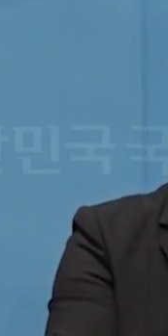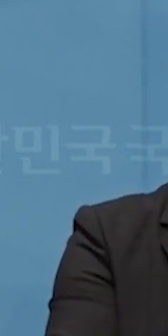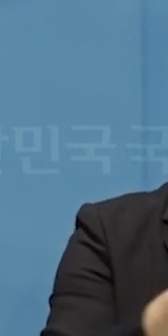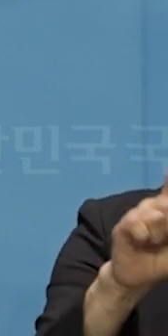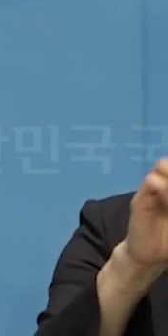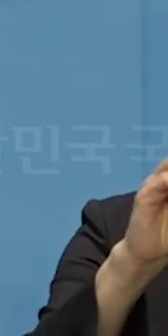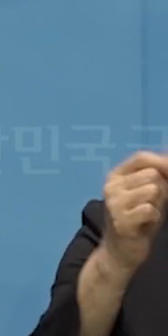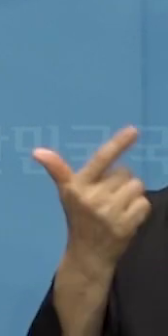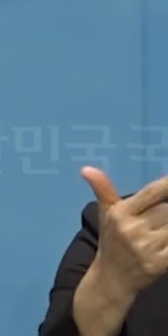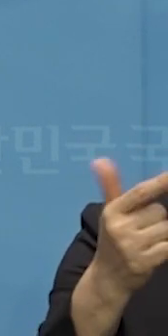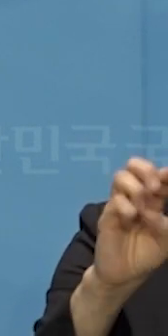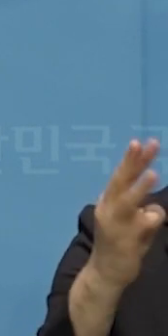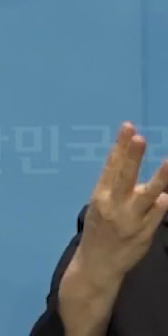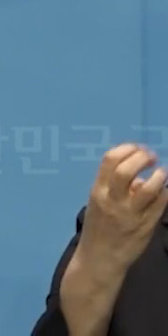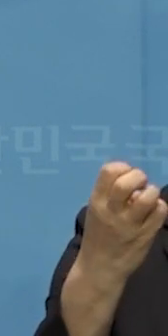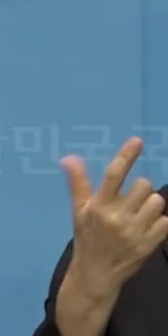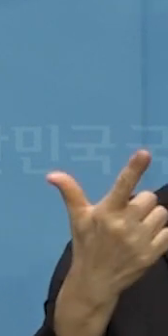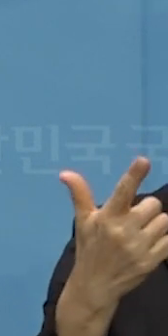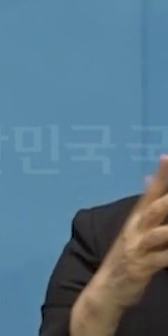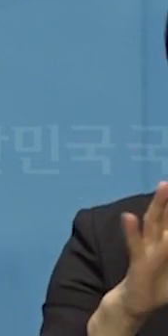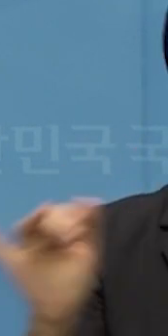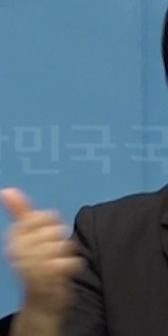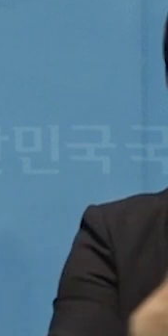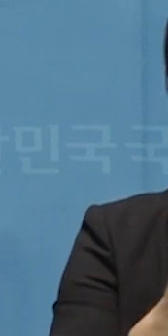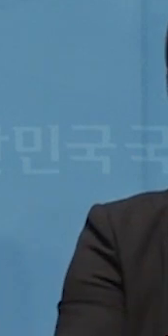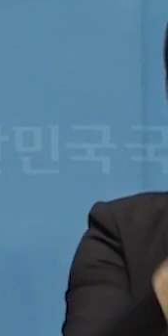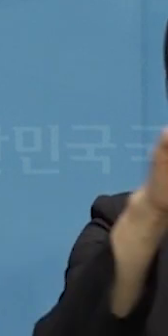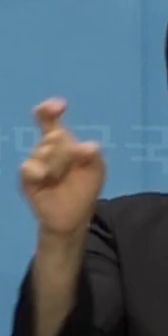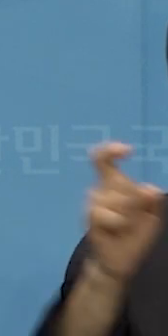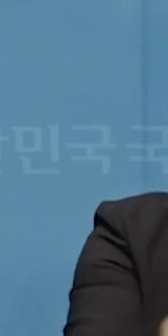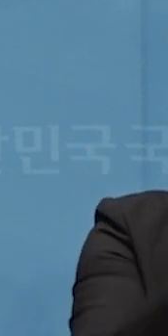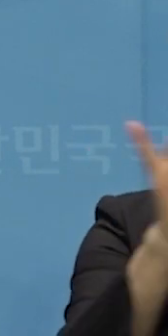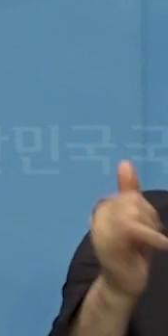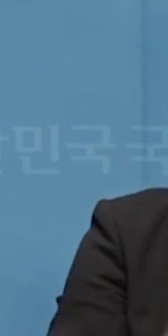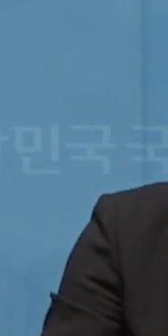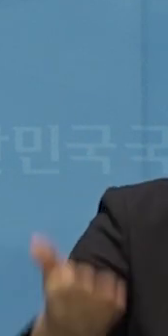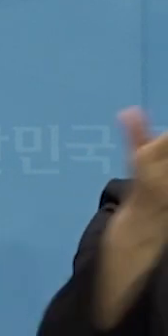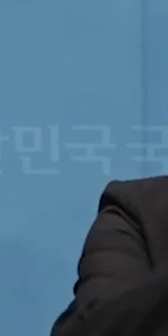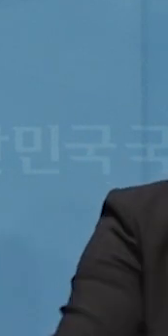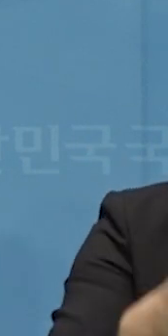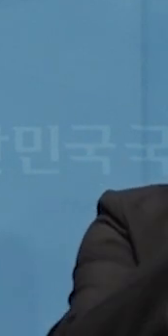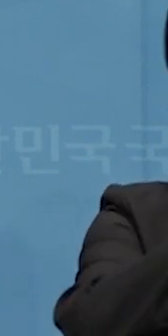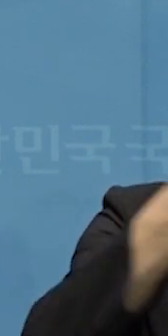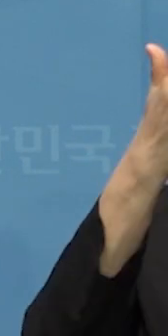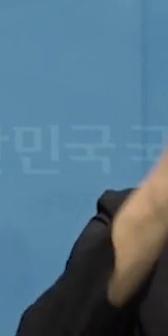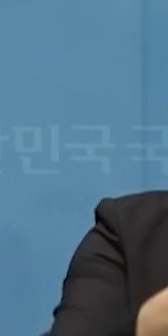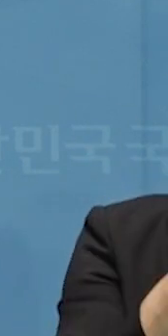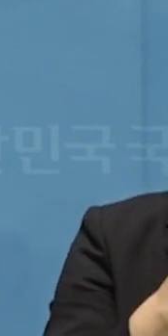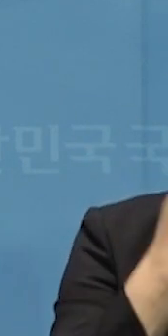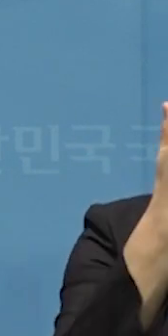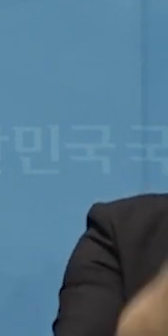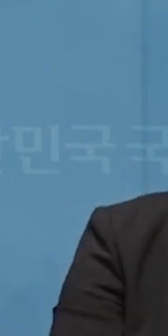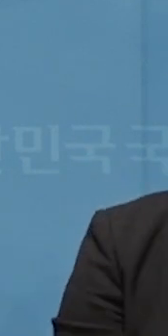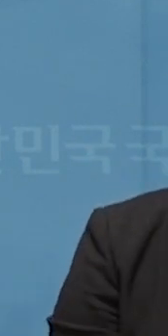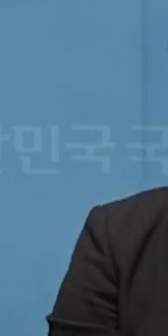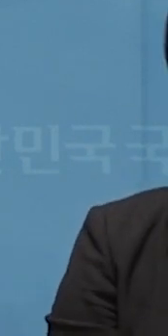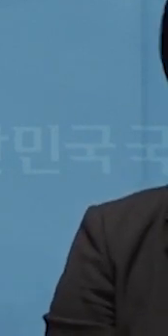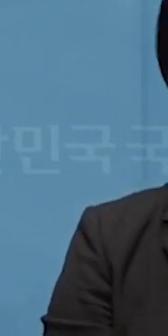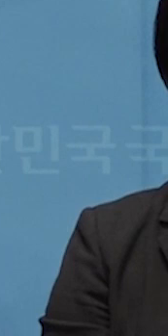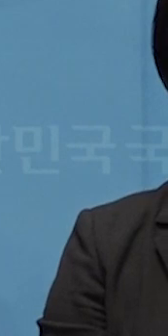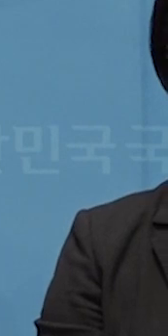15 6386 분의 화성 시민과 당원 분들께 깊은 감사의 말씀을